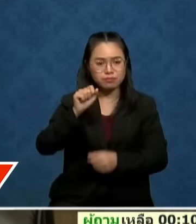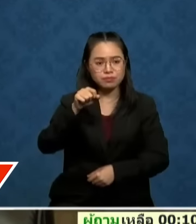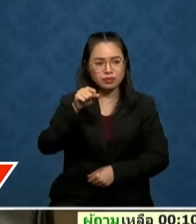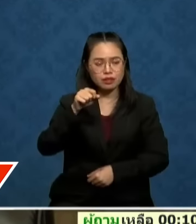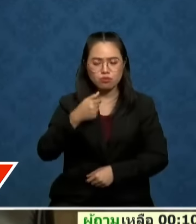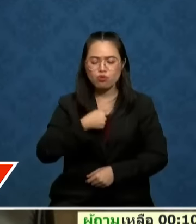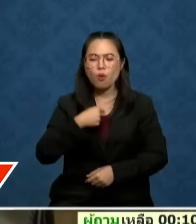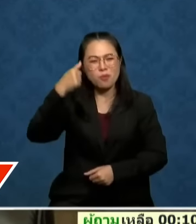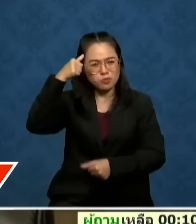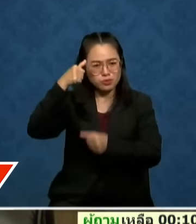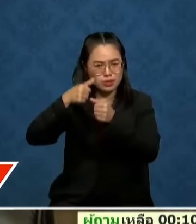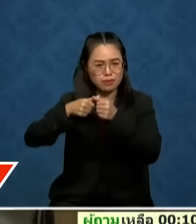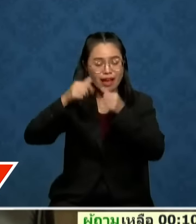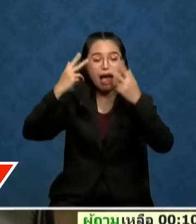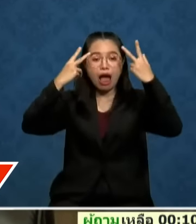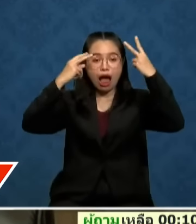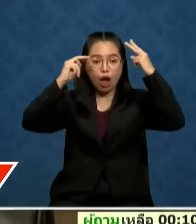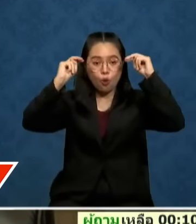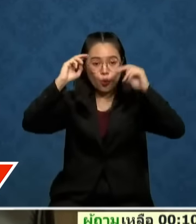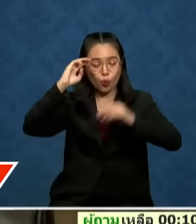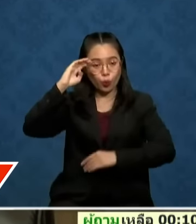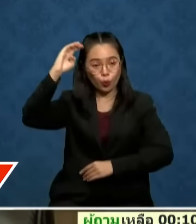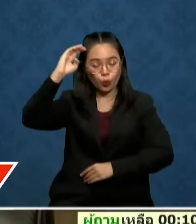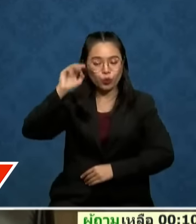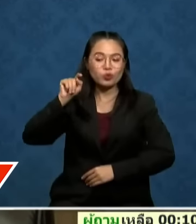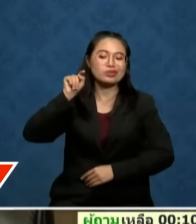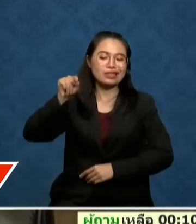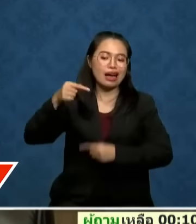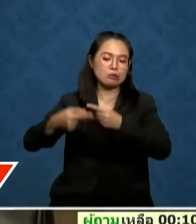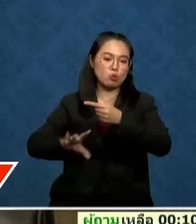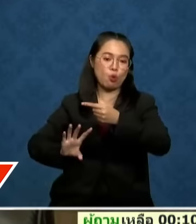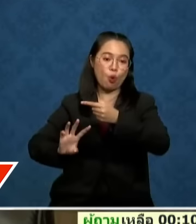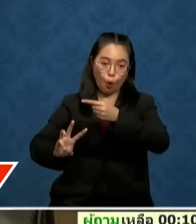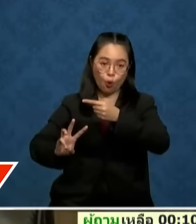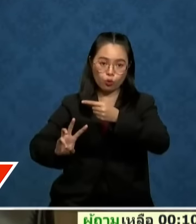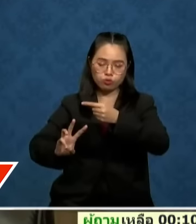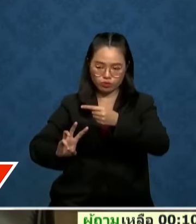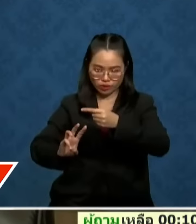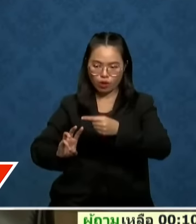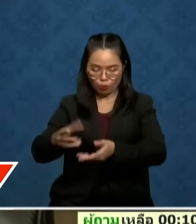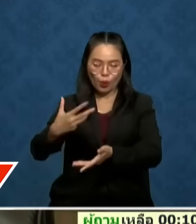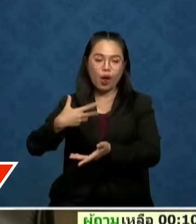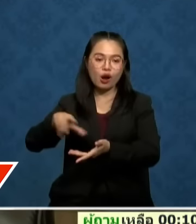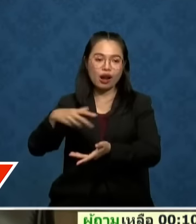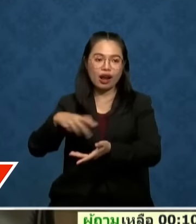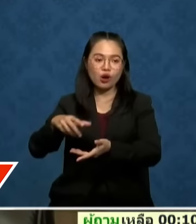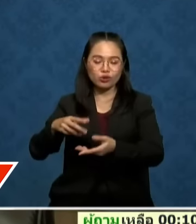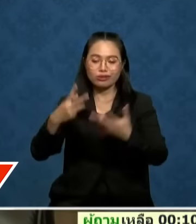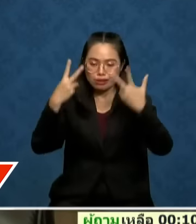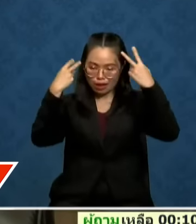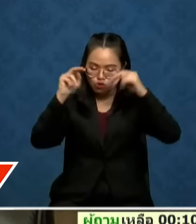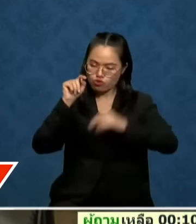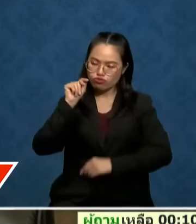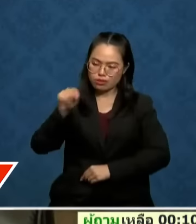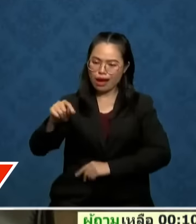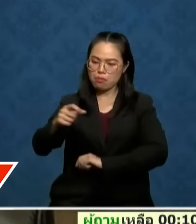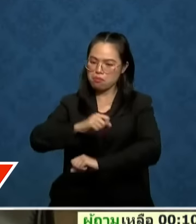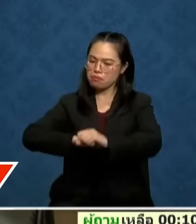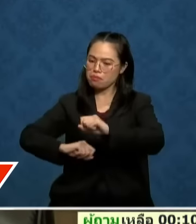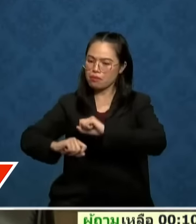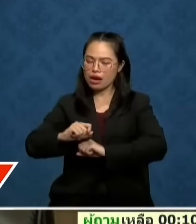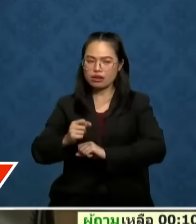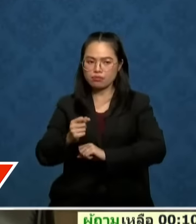6 ข้อของท่านนายกรัฐมนตรีได้เป็นอย่างดีดังนั้นวันนี้ผมก็ขออนุญาตทวนข้อสั่งการ6 ข้อของท่านนายกรัฐมนตรีให้กับทาง